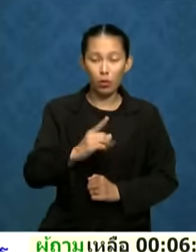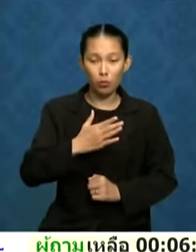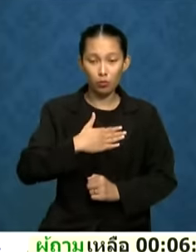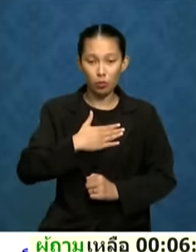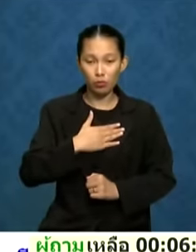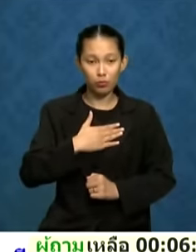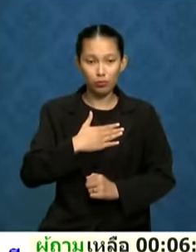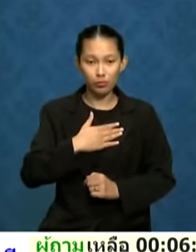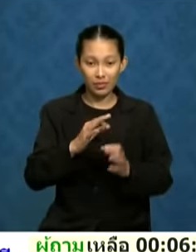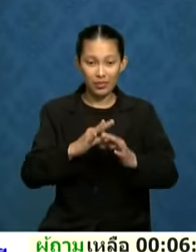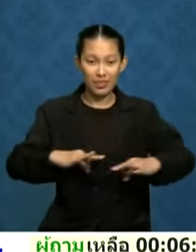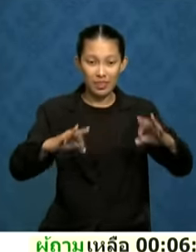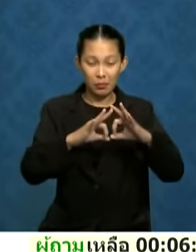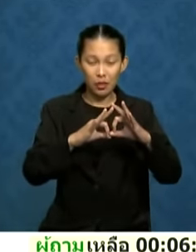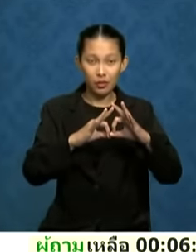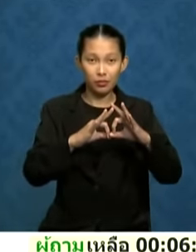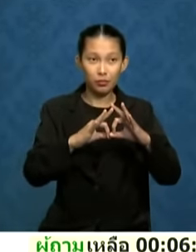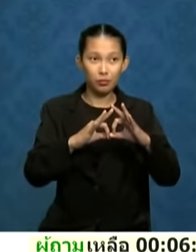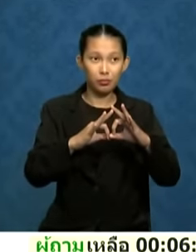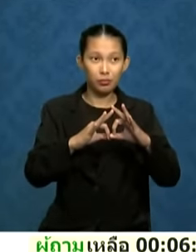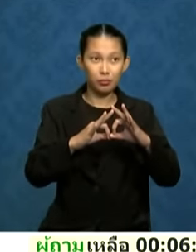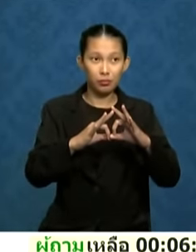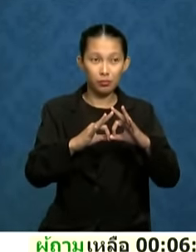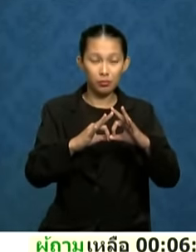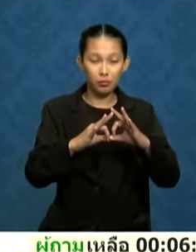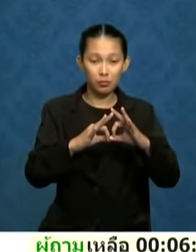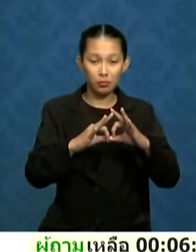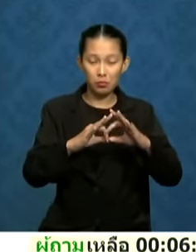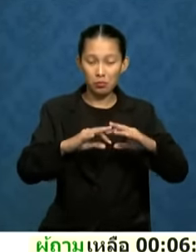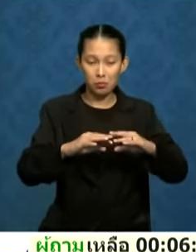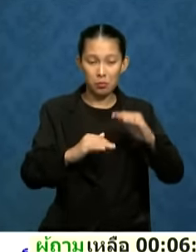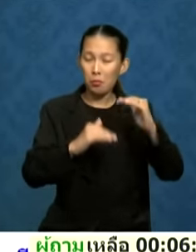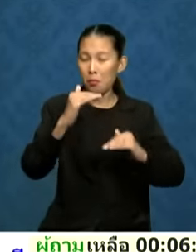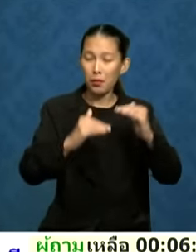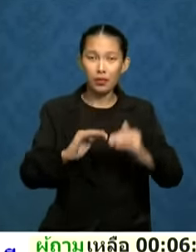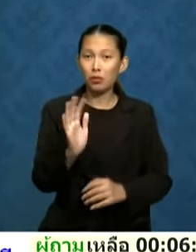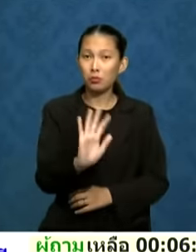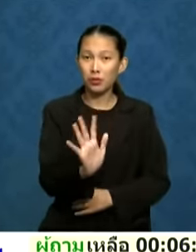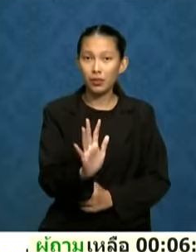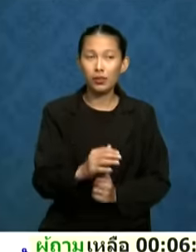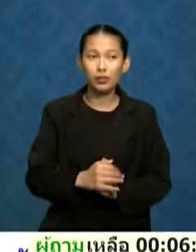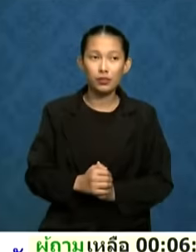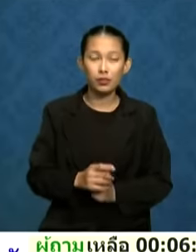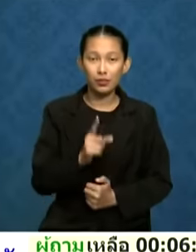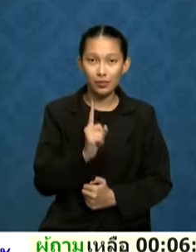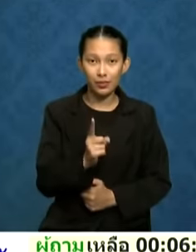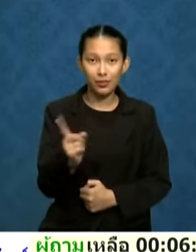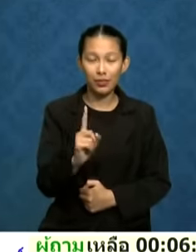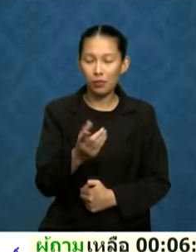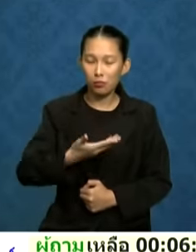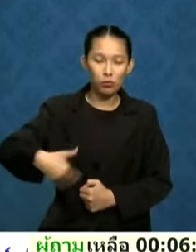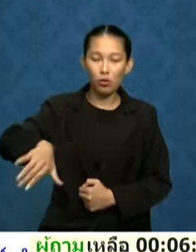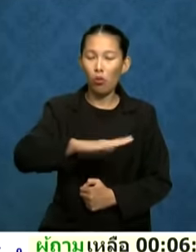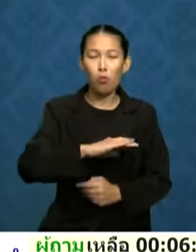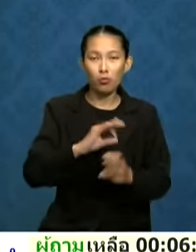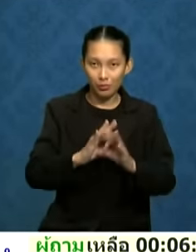วผมมองความรำคัญของแต่เรื่องมองตาดใบไม่ให้ความรำคญเท่ดีควรจิๆ ทุเรื่องมควรำ